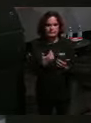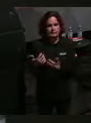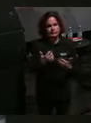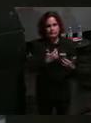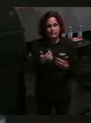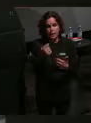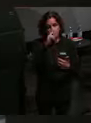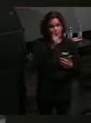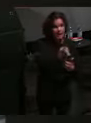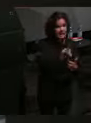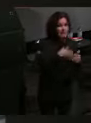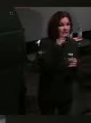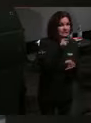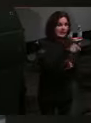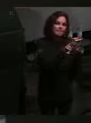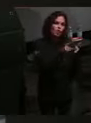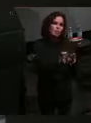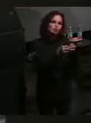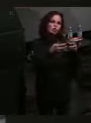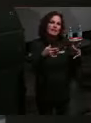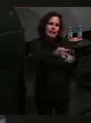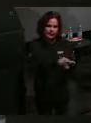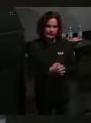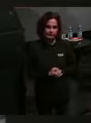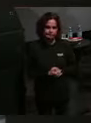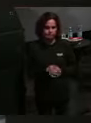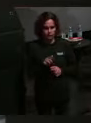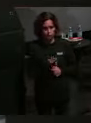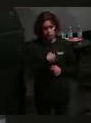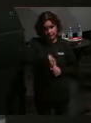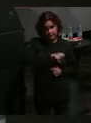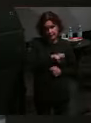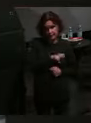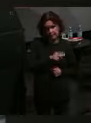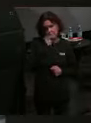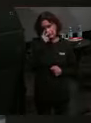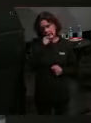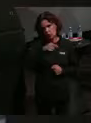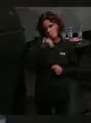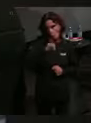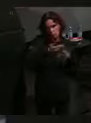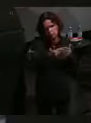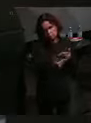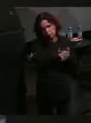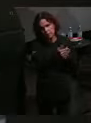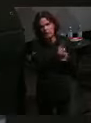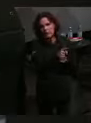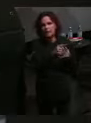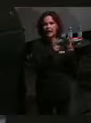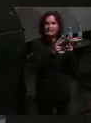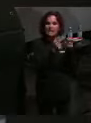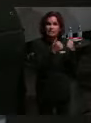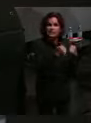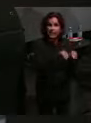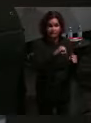Mest usikkerhet I forbruksutviklingen. Og det fordi vi har... sett noen år nå, der energieffektivisering har